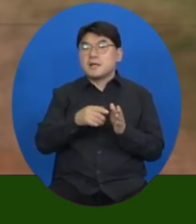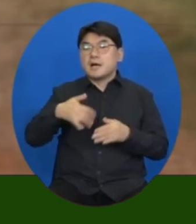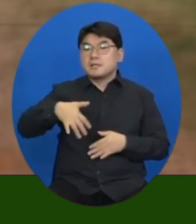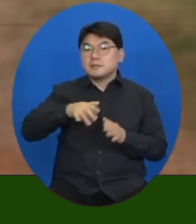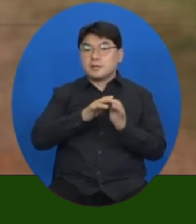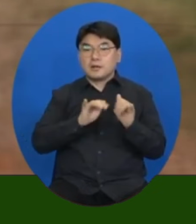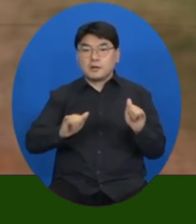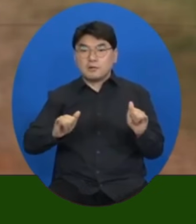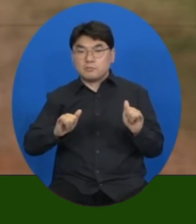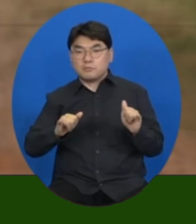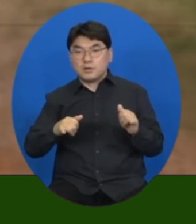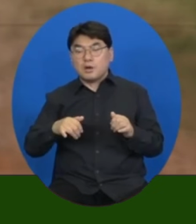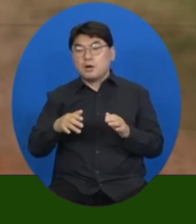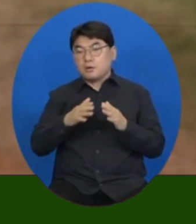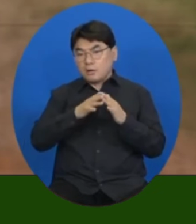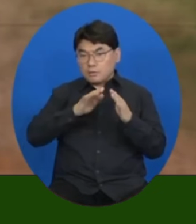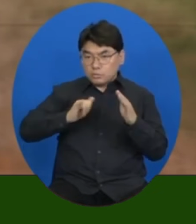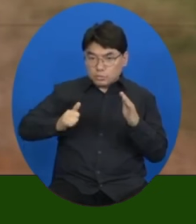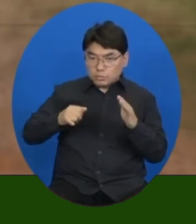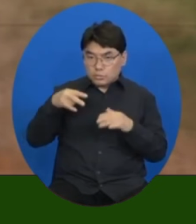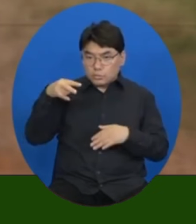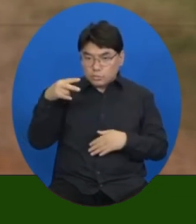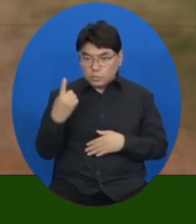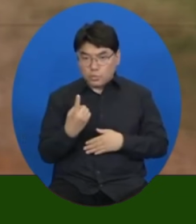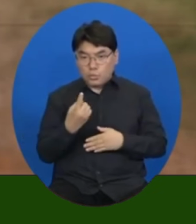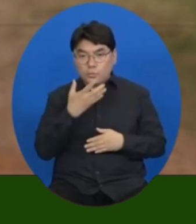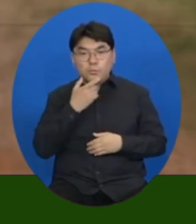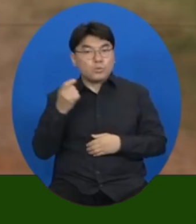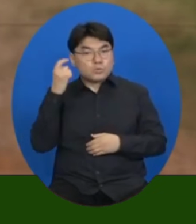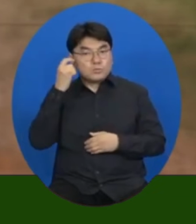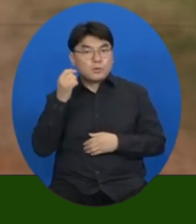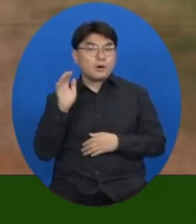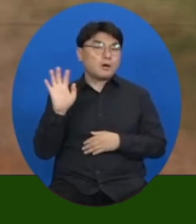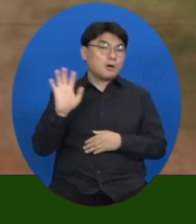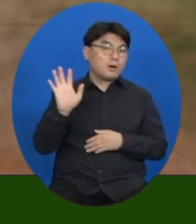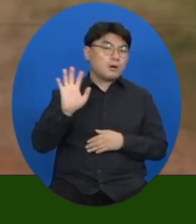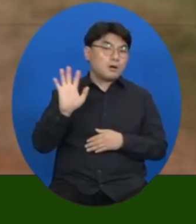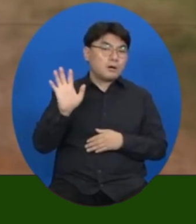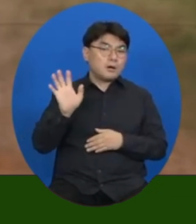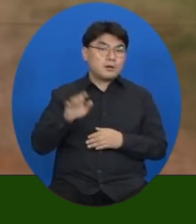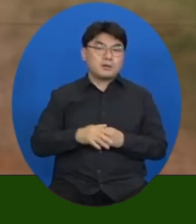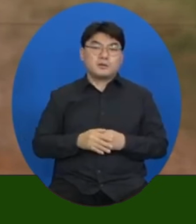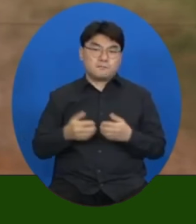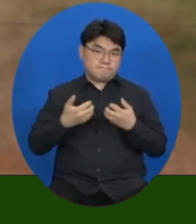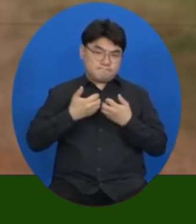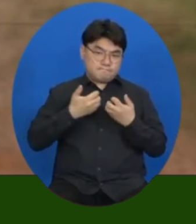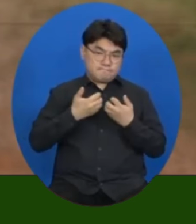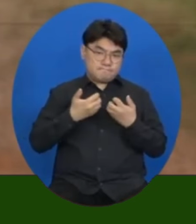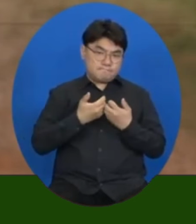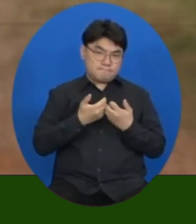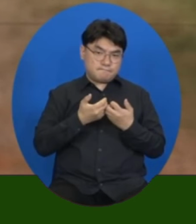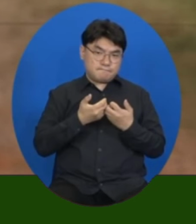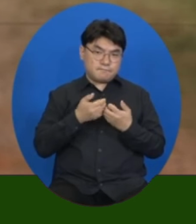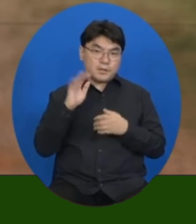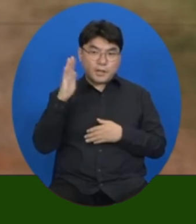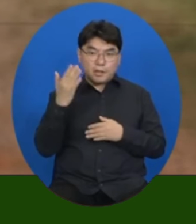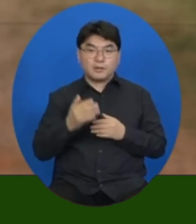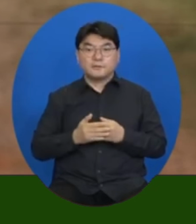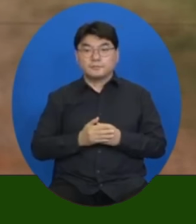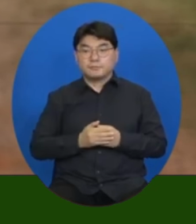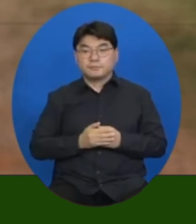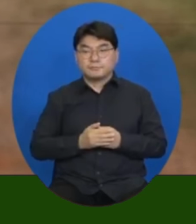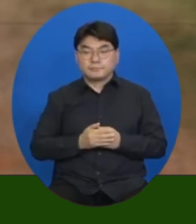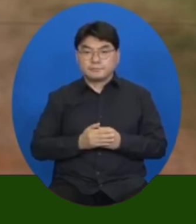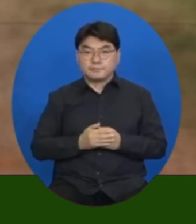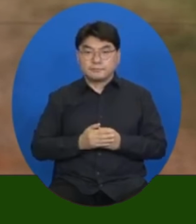가족이라 하더라도 가족이라 하더라도 복음을 거절하고 복음 때문에 싸우게 됩니다 그런 일이 벌어지게 되는